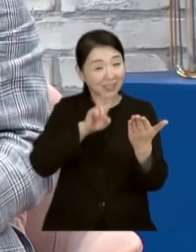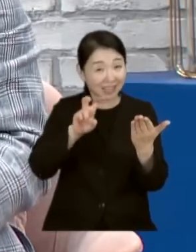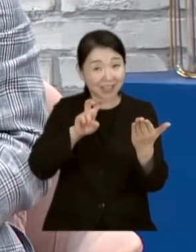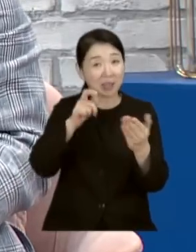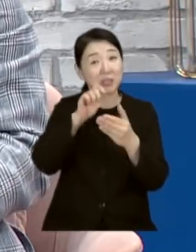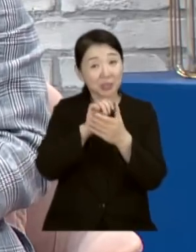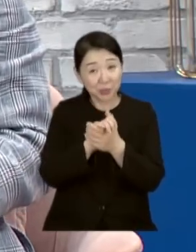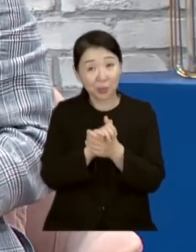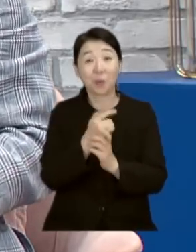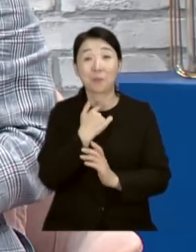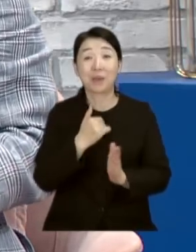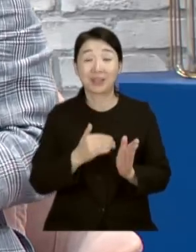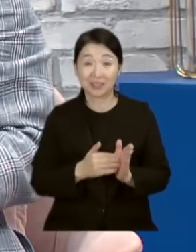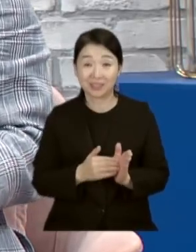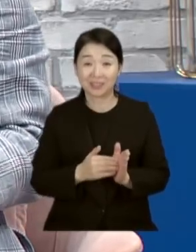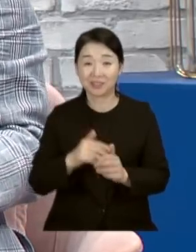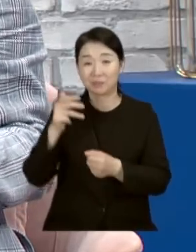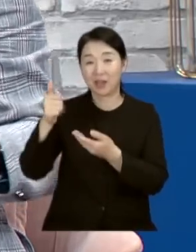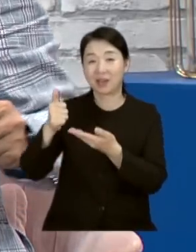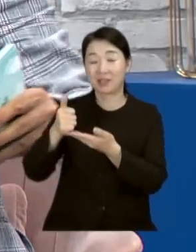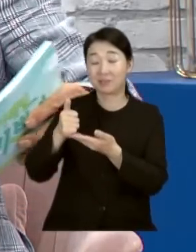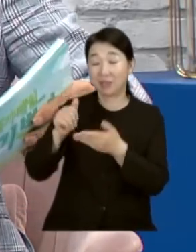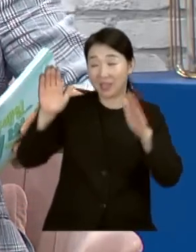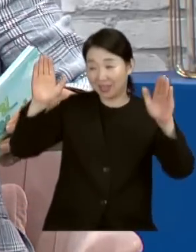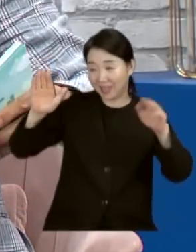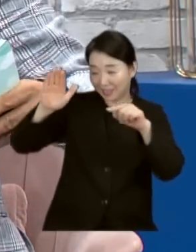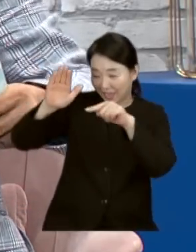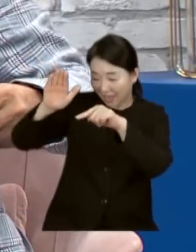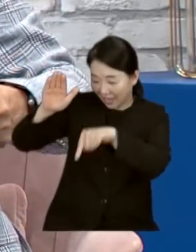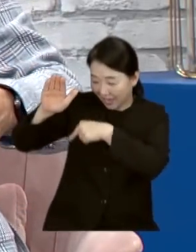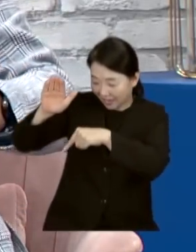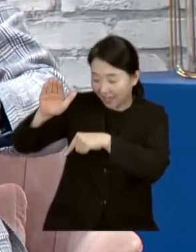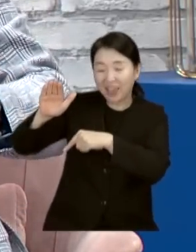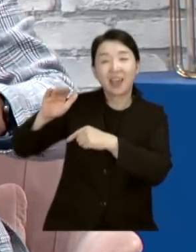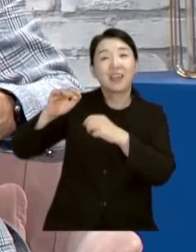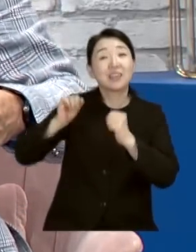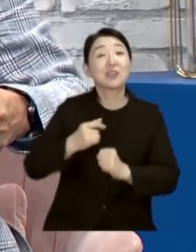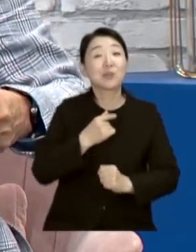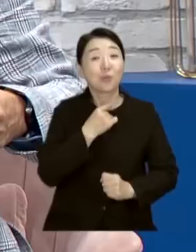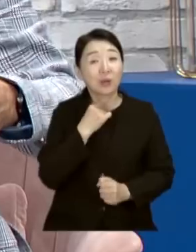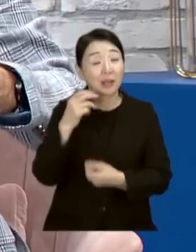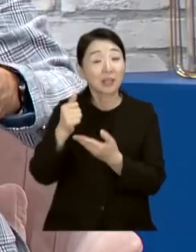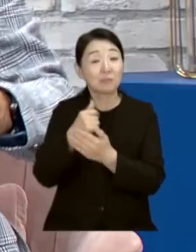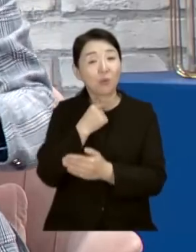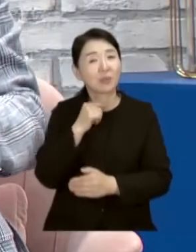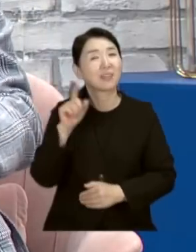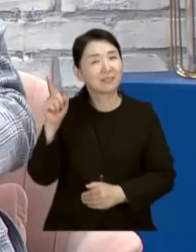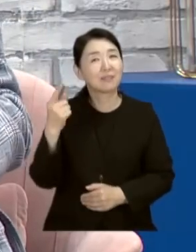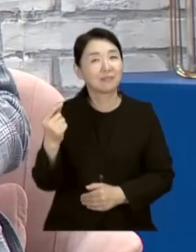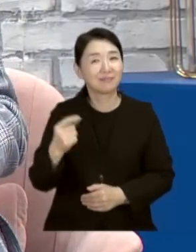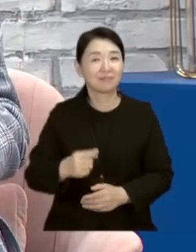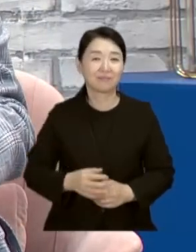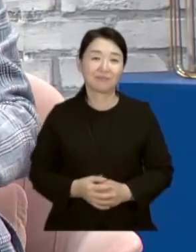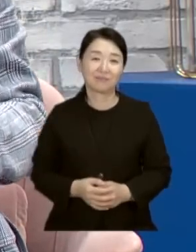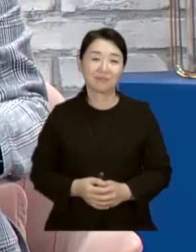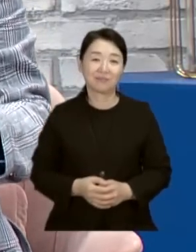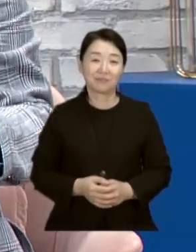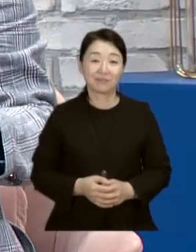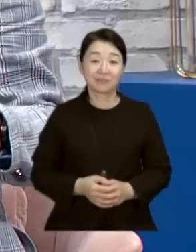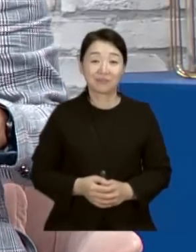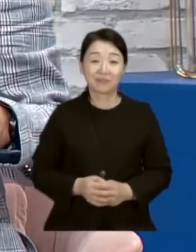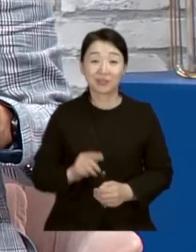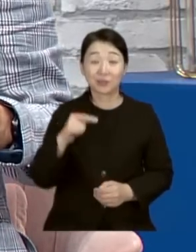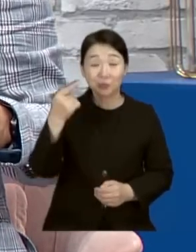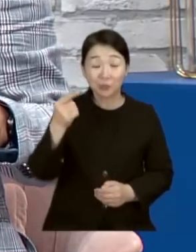찬양하고 기도하고 그러면서 정말 이제 하나님의 날개 아래 있길 원했잖아요. 정말 하나님이 원하는 게 그거거든요.